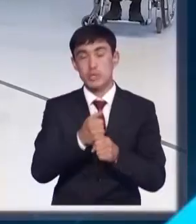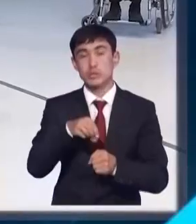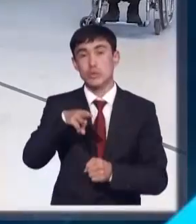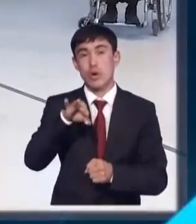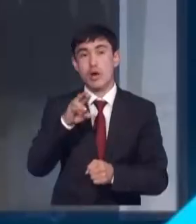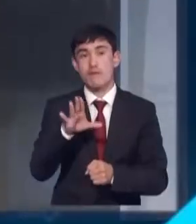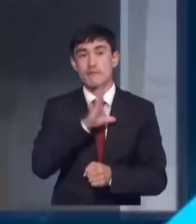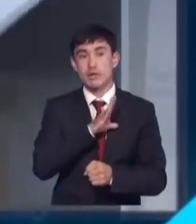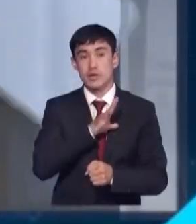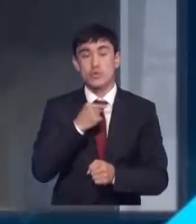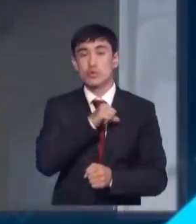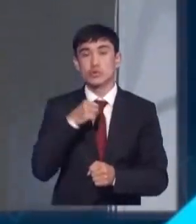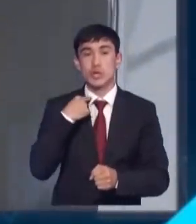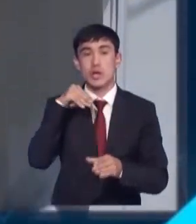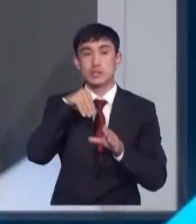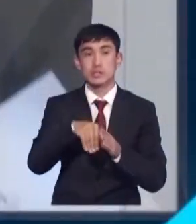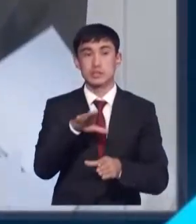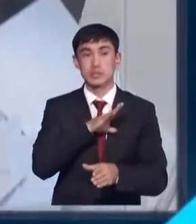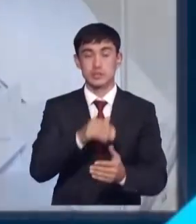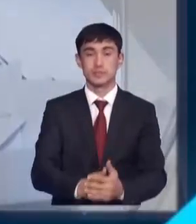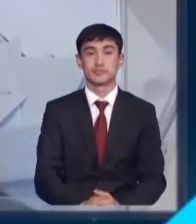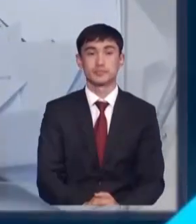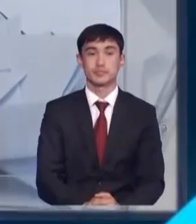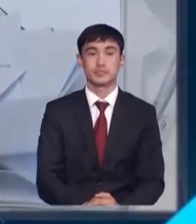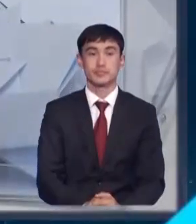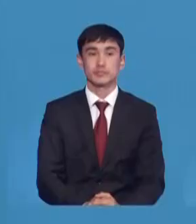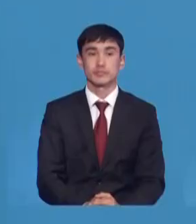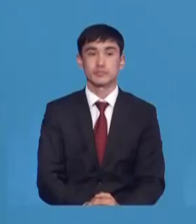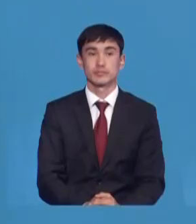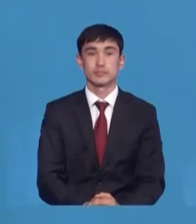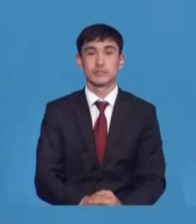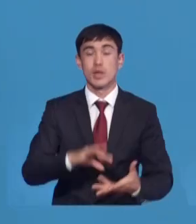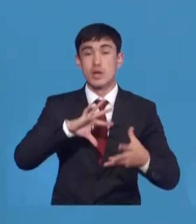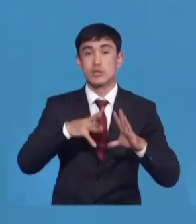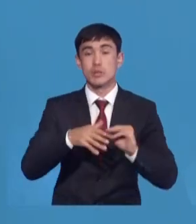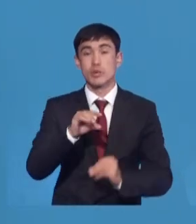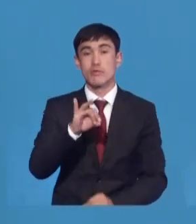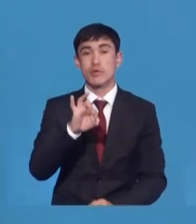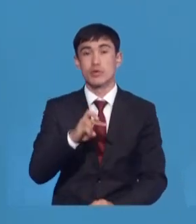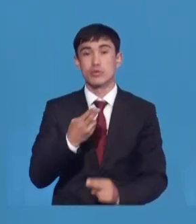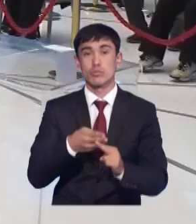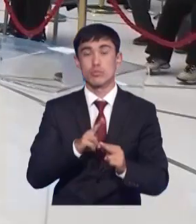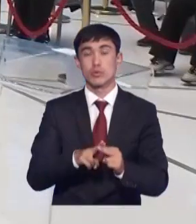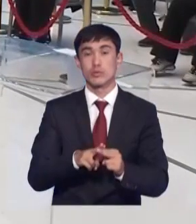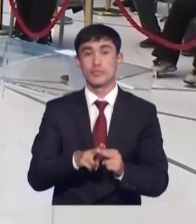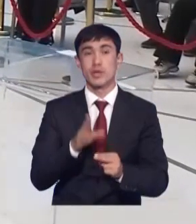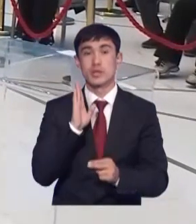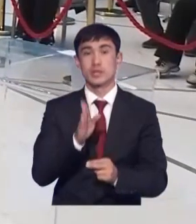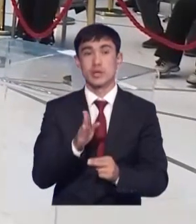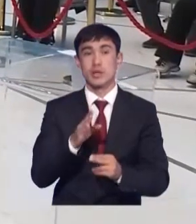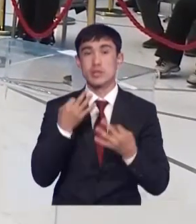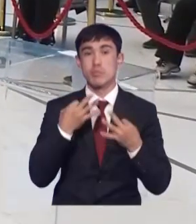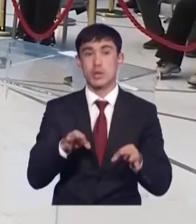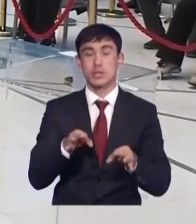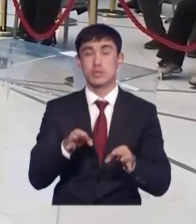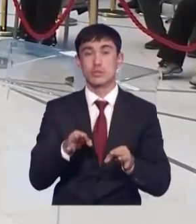Қасым Жомарт Тоқаев та АЭС құрылысына қатысты дауыс берді. Жалпы референдум деген бұл тікелей